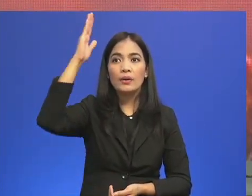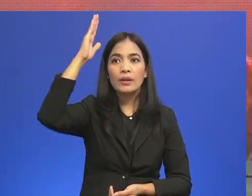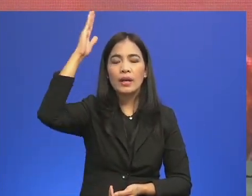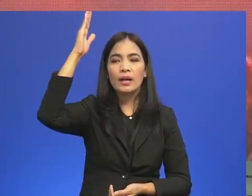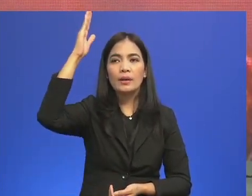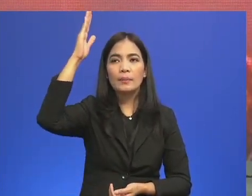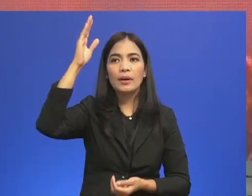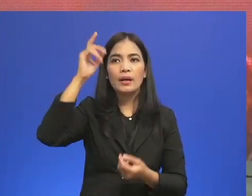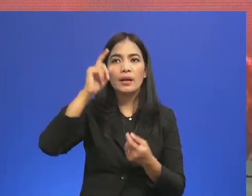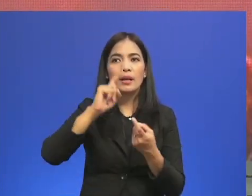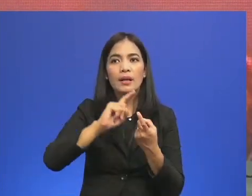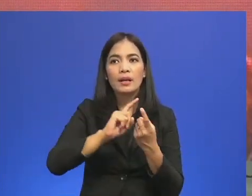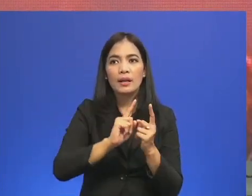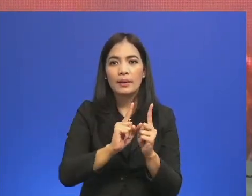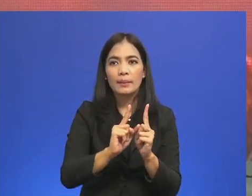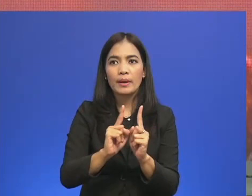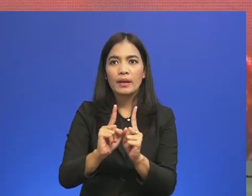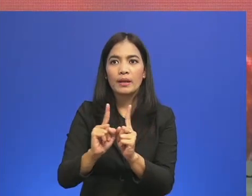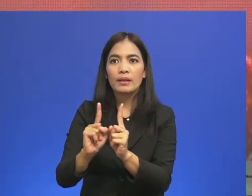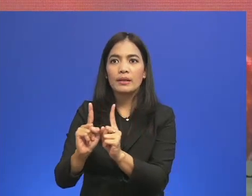Kaulah yang menemani,